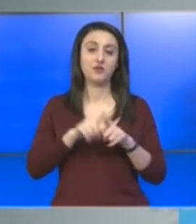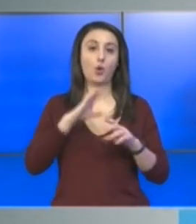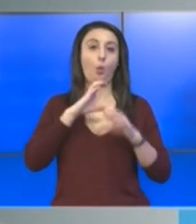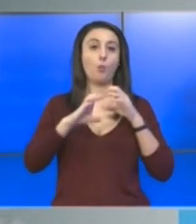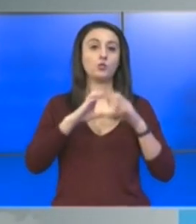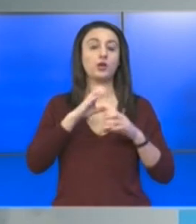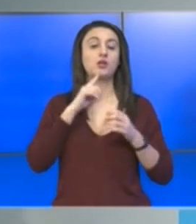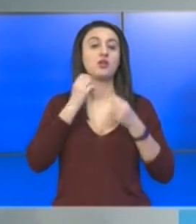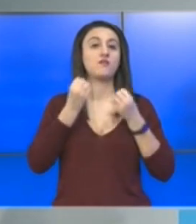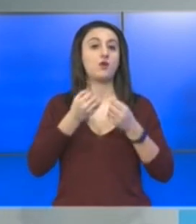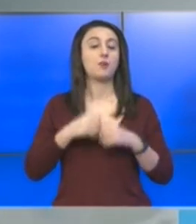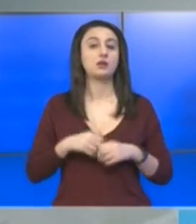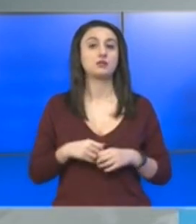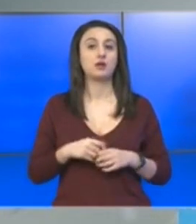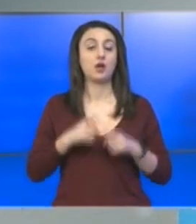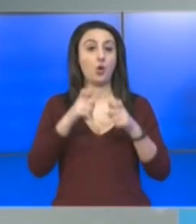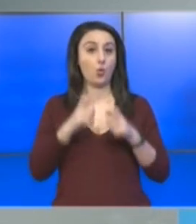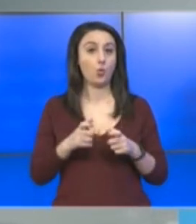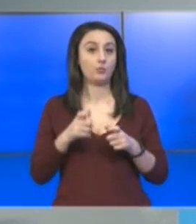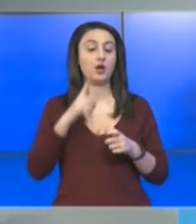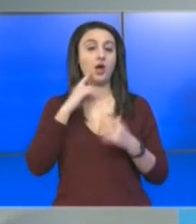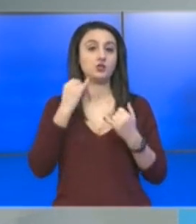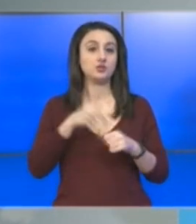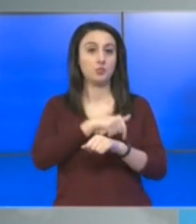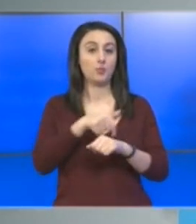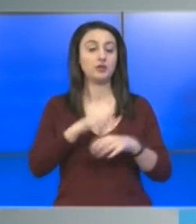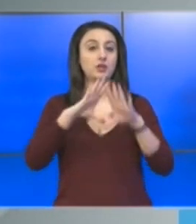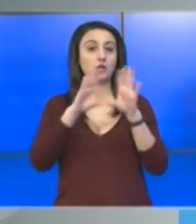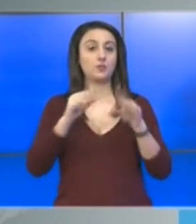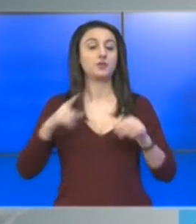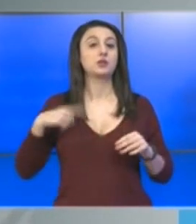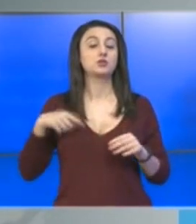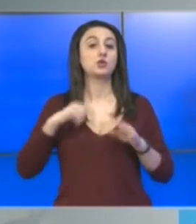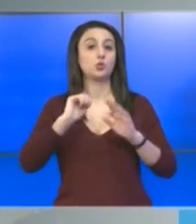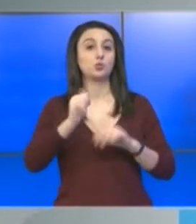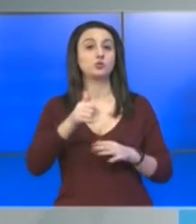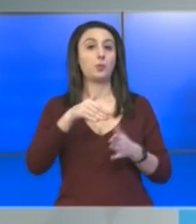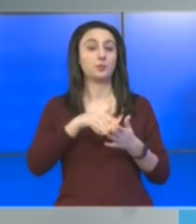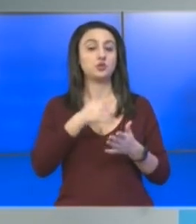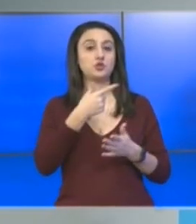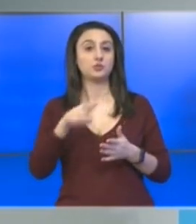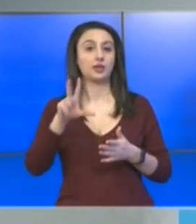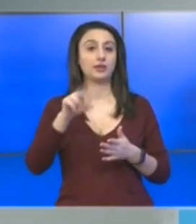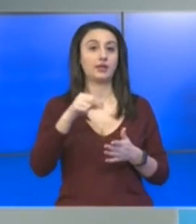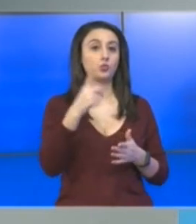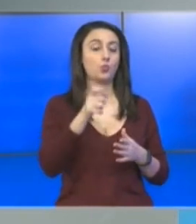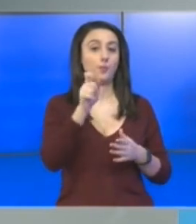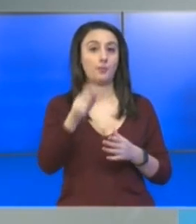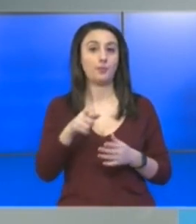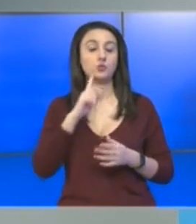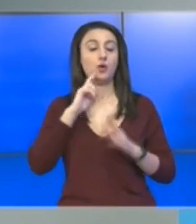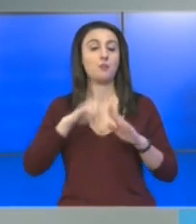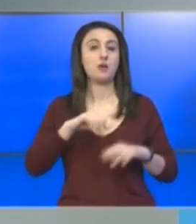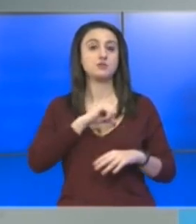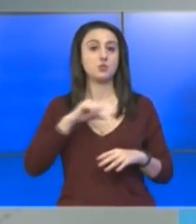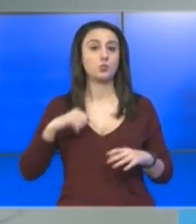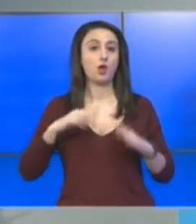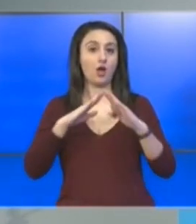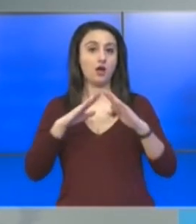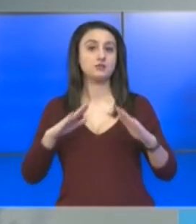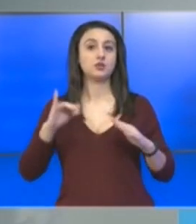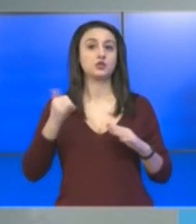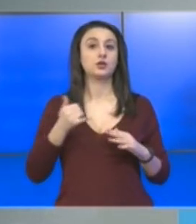către grupul de comunicare strategică, în aceste momente în România se află 11.731 de persoane în autoizolare la domiciliu,